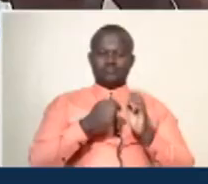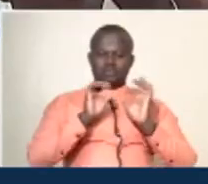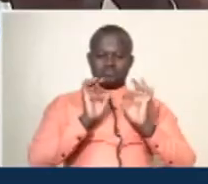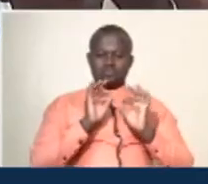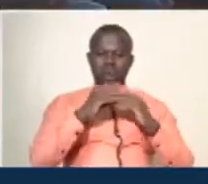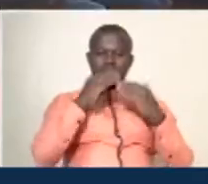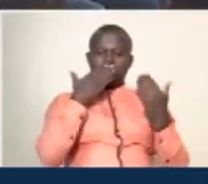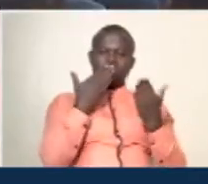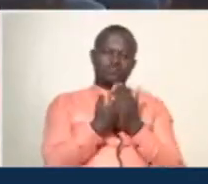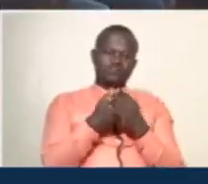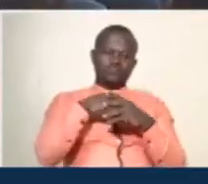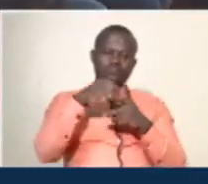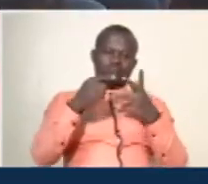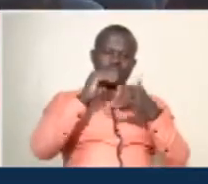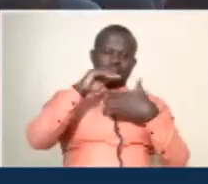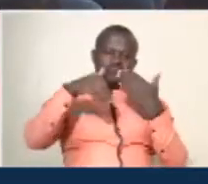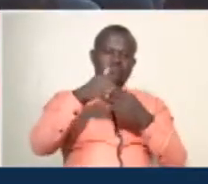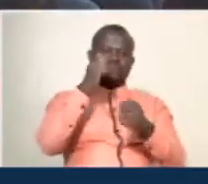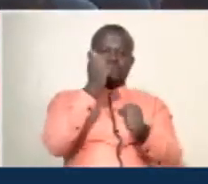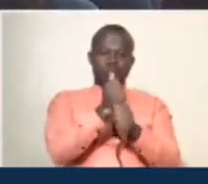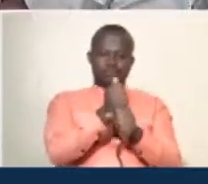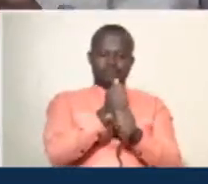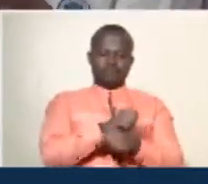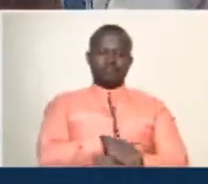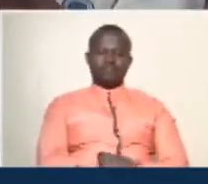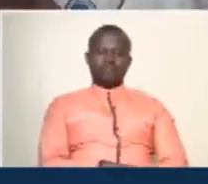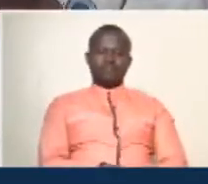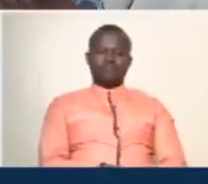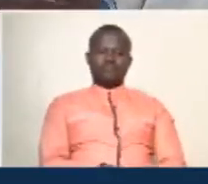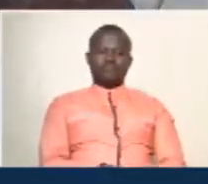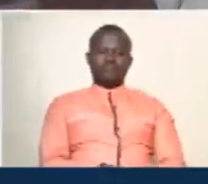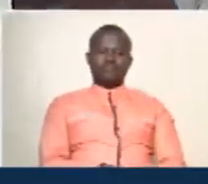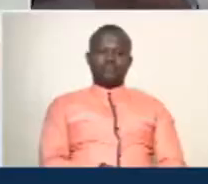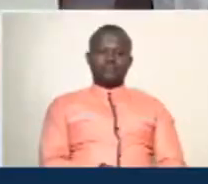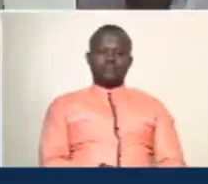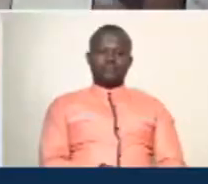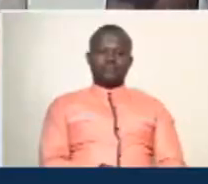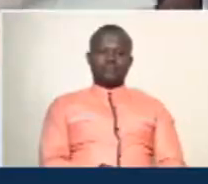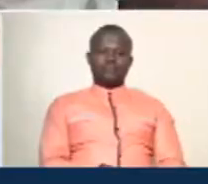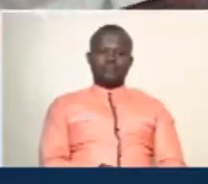n'imiyoborere ikwiye mu byo bakora byose. Mbabazi Doros, i Kigali.